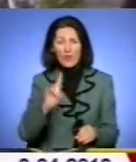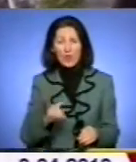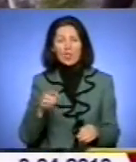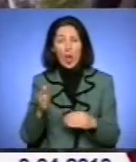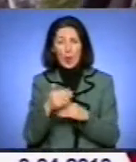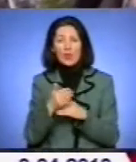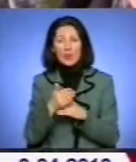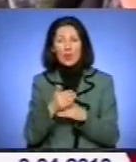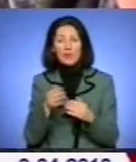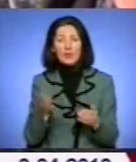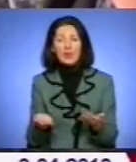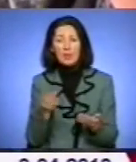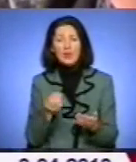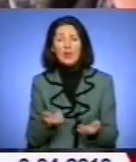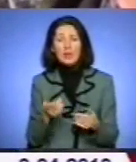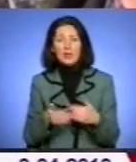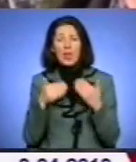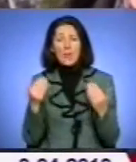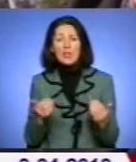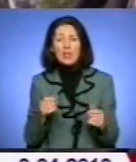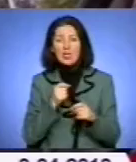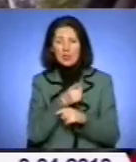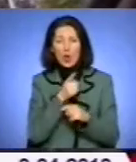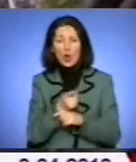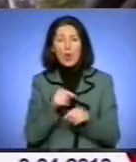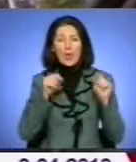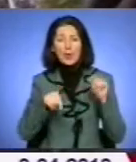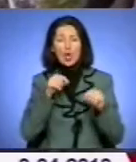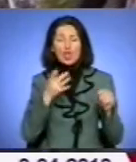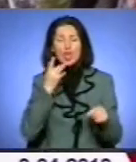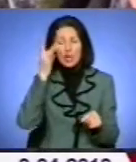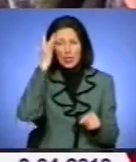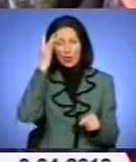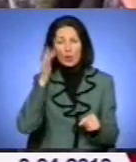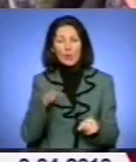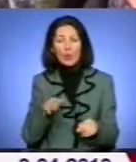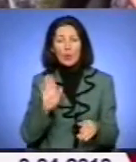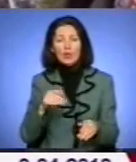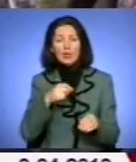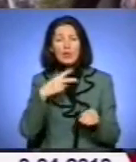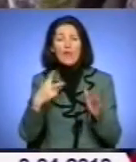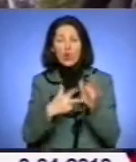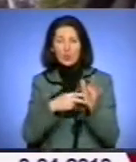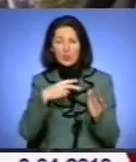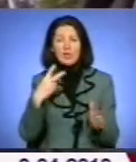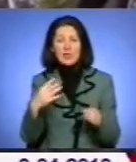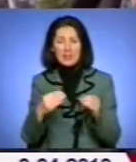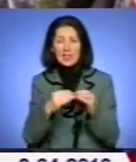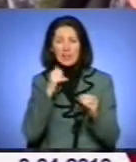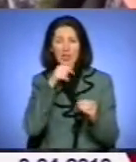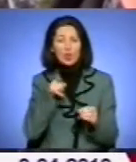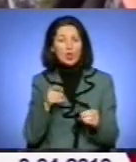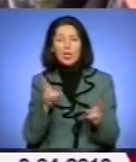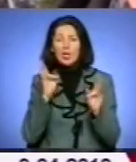це дощові паводки літом. Це ми мали 8-й рік, 10-й рік. І тоді не було жертв.